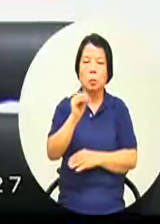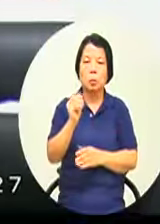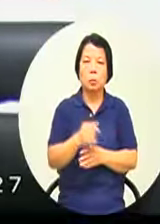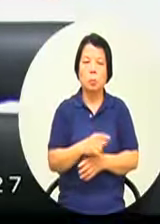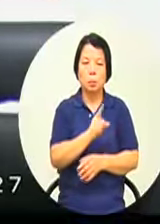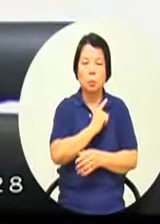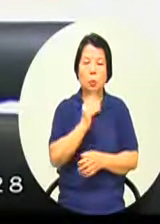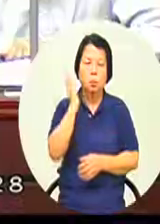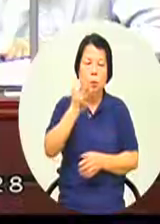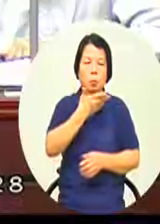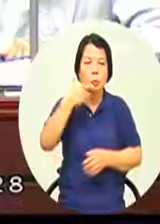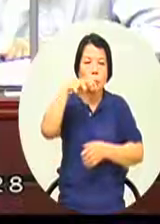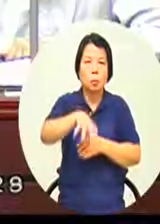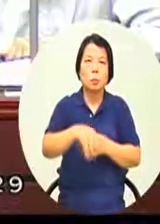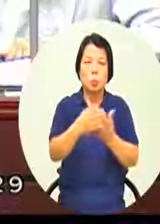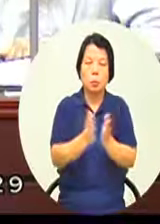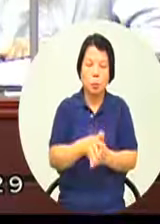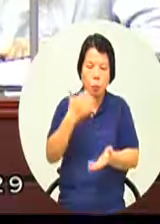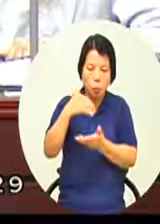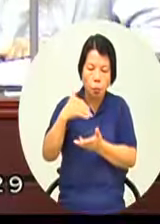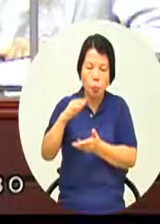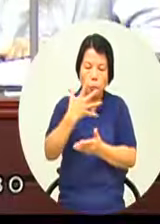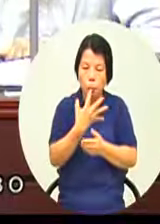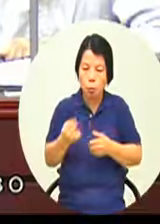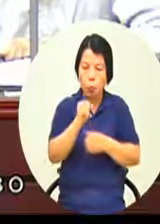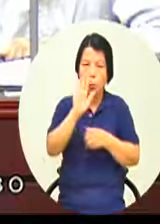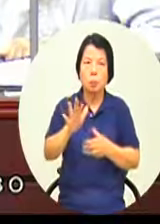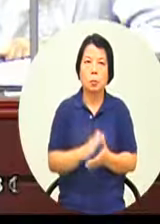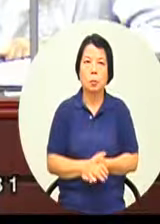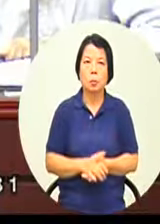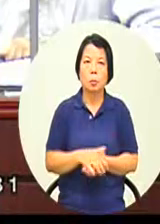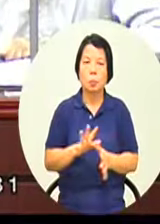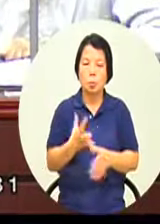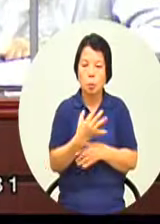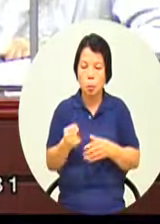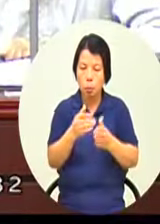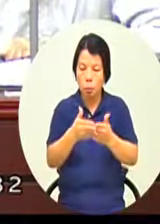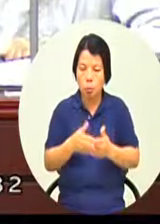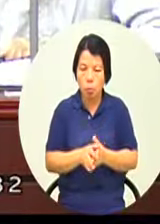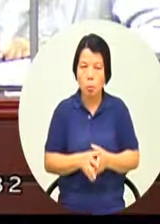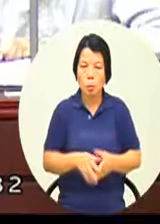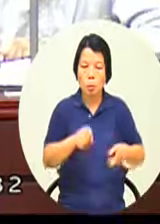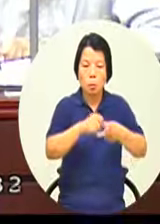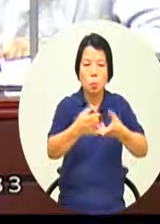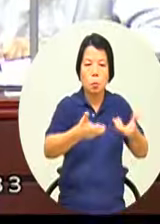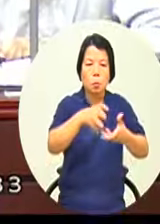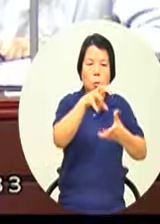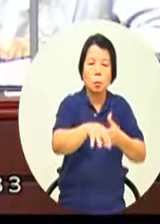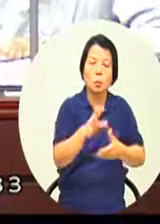己水利局就有在统计了。 你们有这样的数据？ 对。 你们这个数据有没有给公务局？